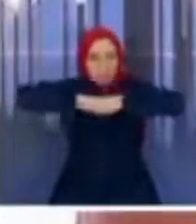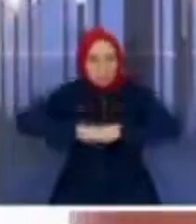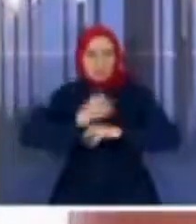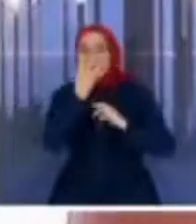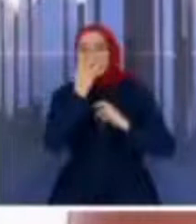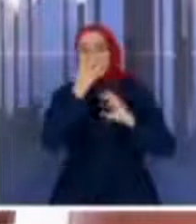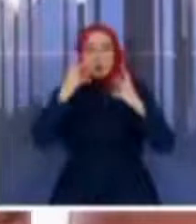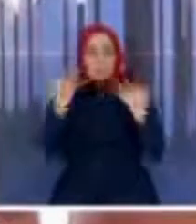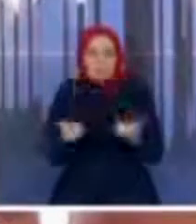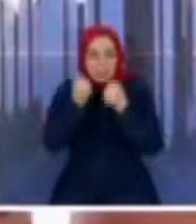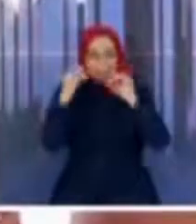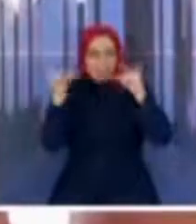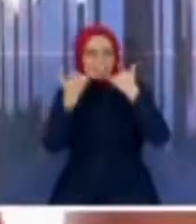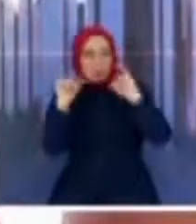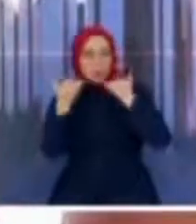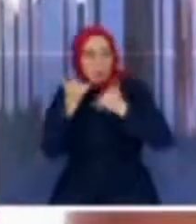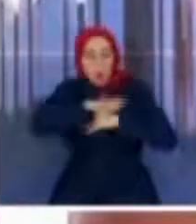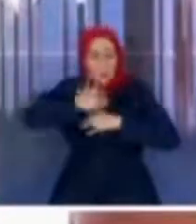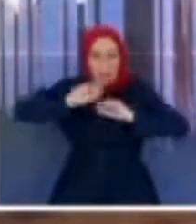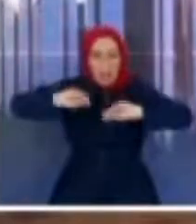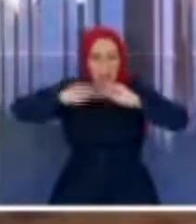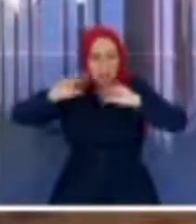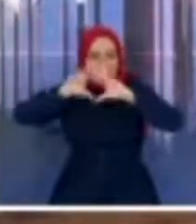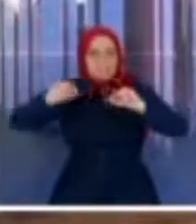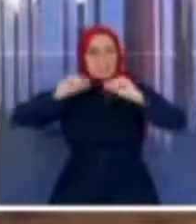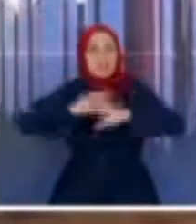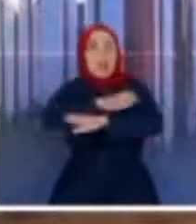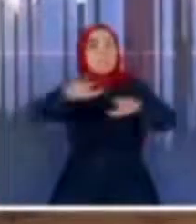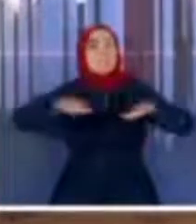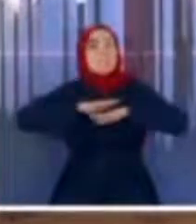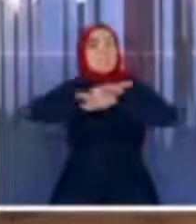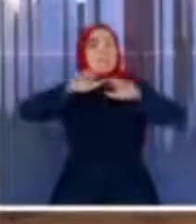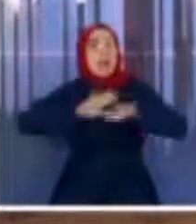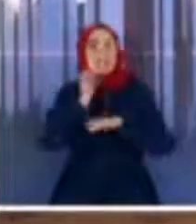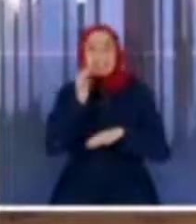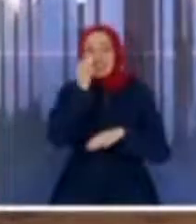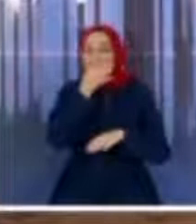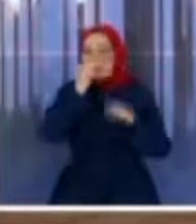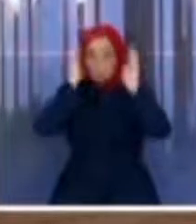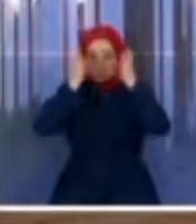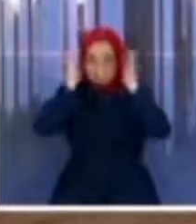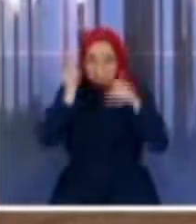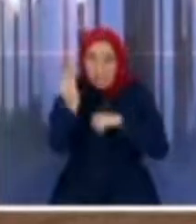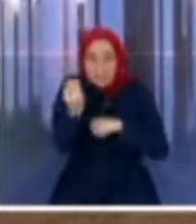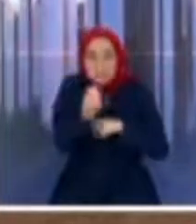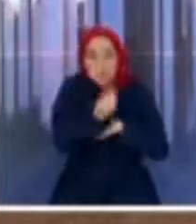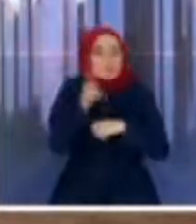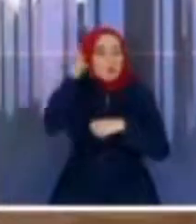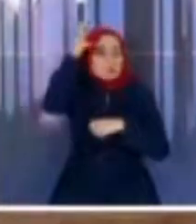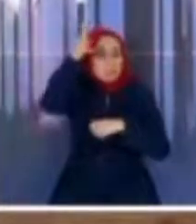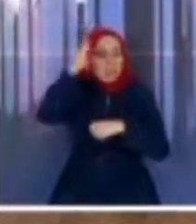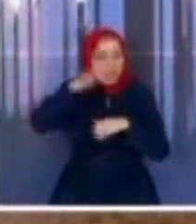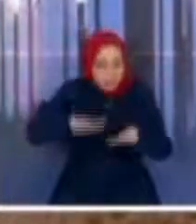ترفيهي وتعليمي متكامل في شط الزوارع. الهلال الأحمر ركزوا على الناشئة على أمل زرع الوعي فيهم على